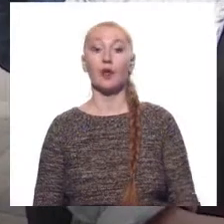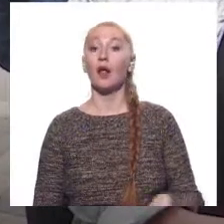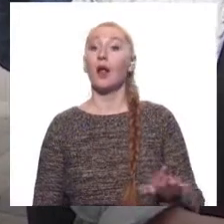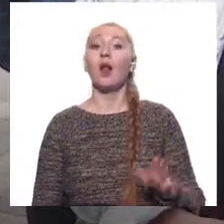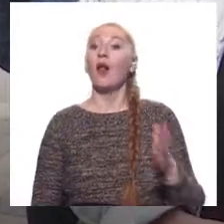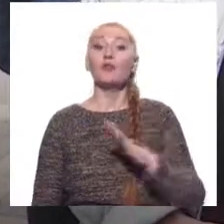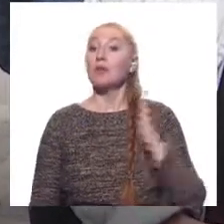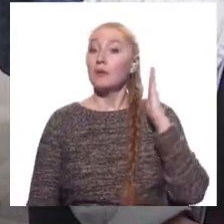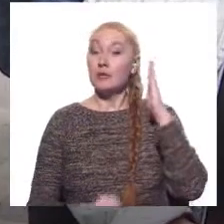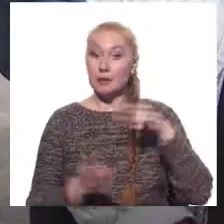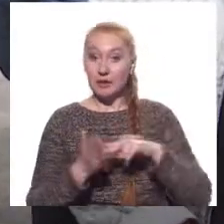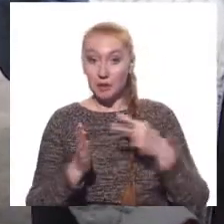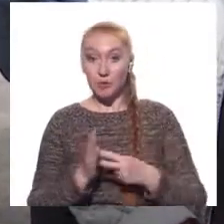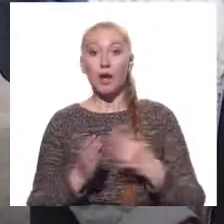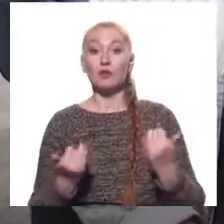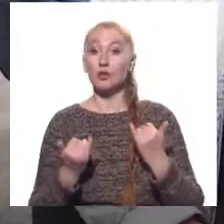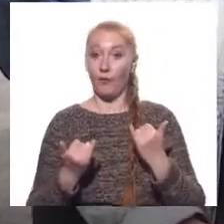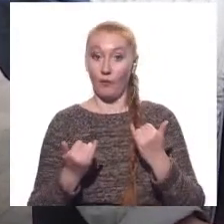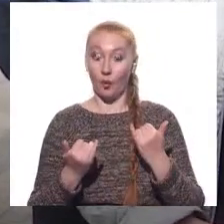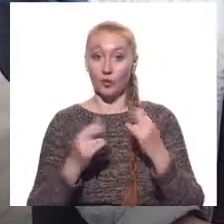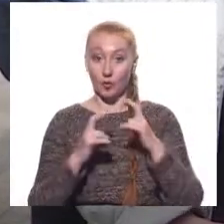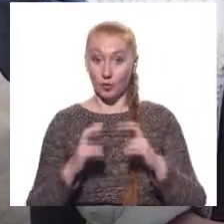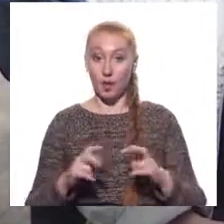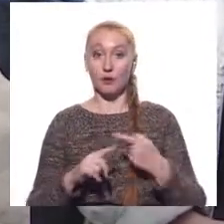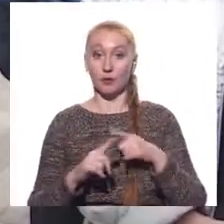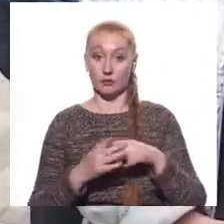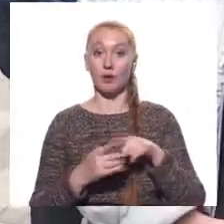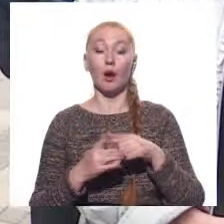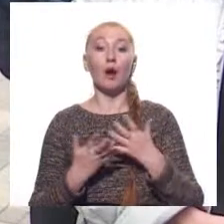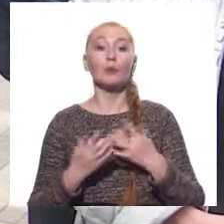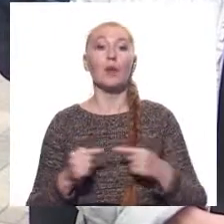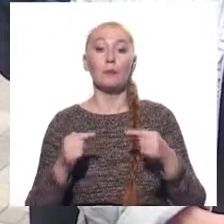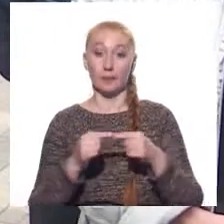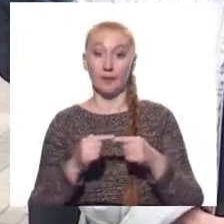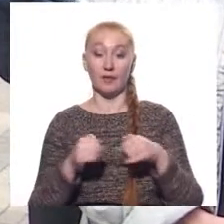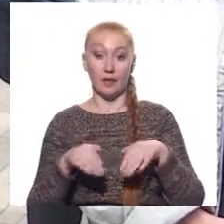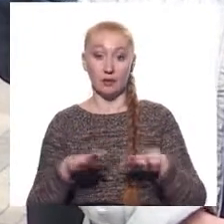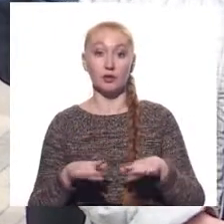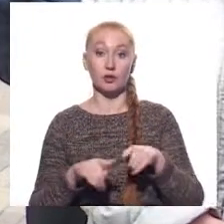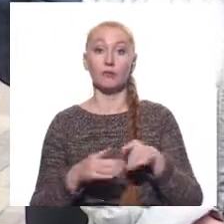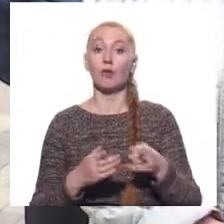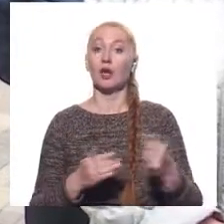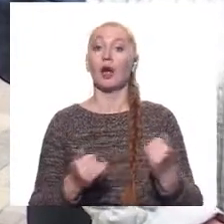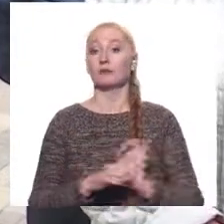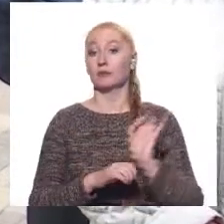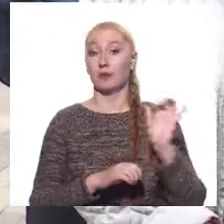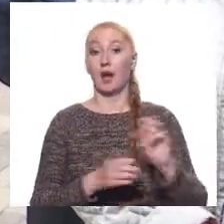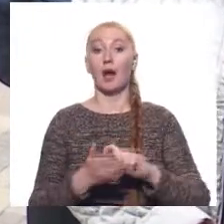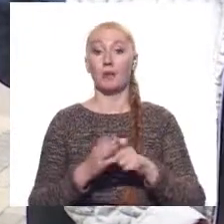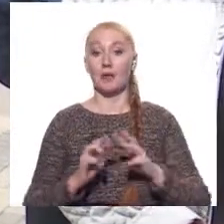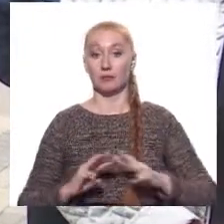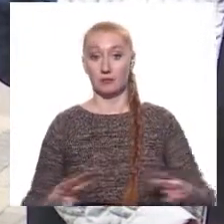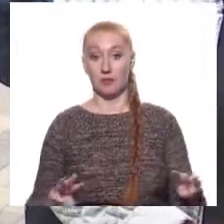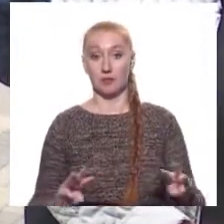перспективні плани, які сьогодні розглядаються, це виносяться по ним рішення, вони знаходяться в кабінеті міністрів.